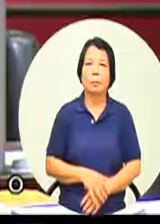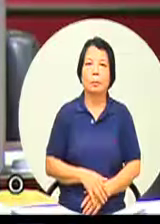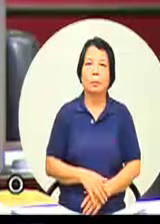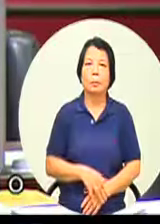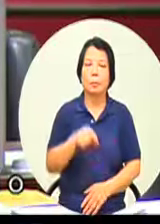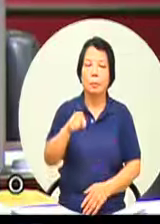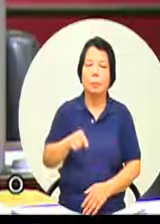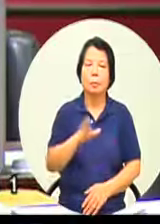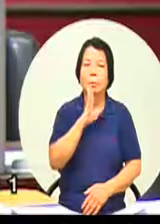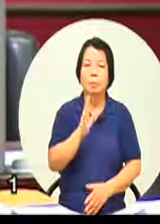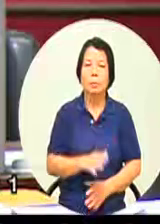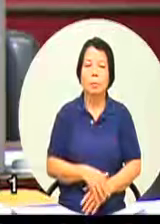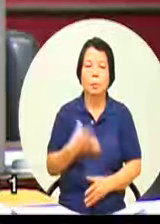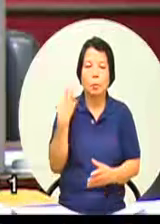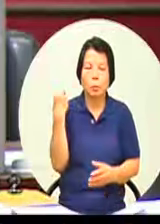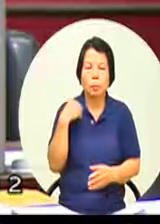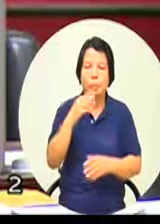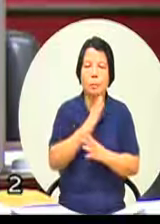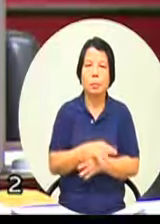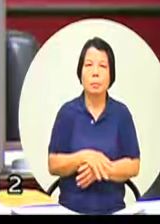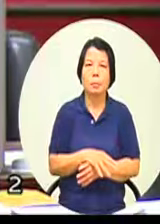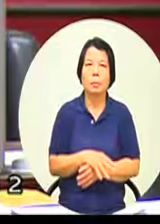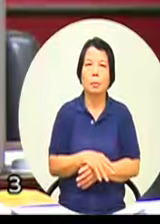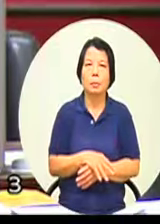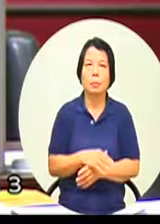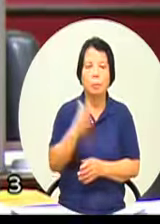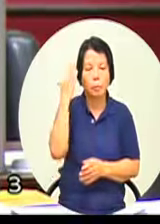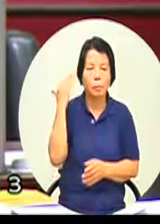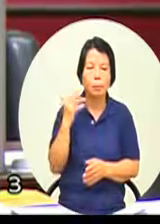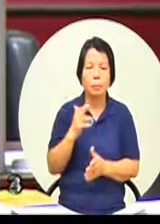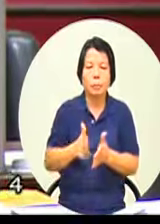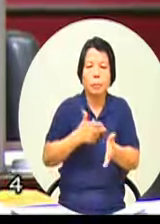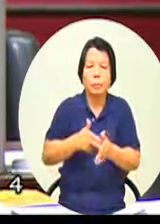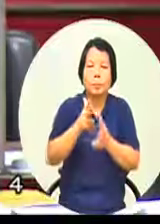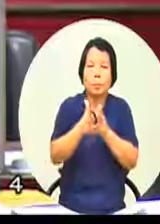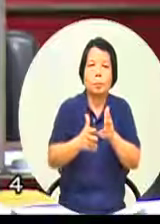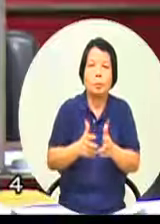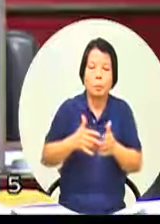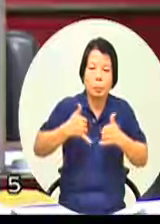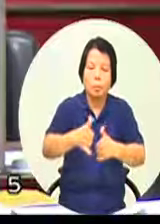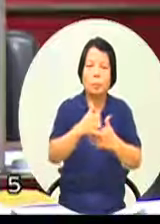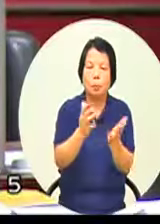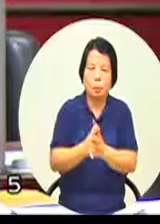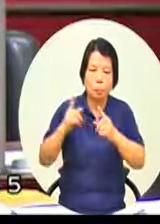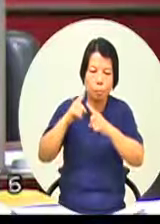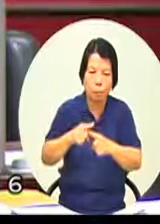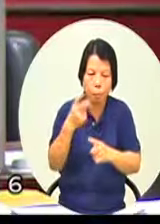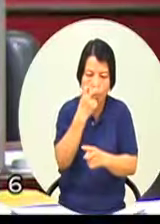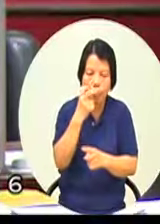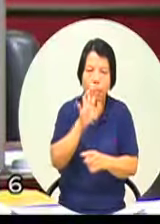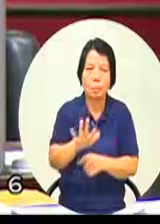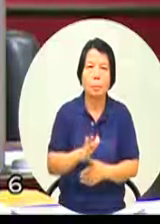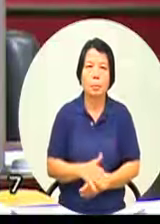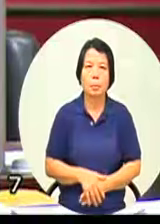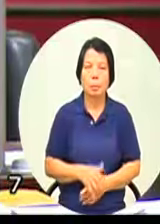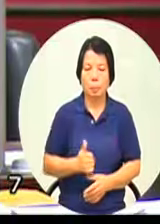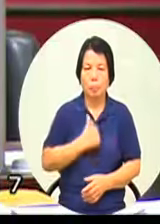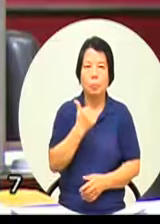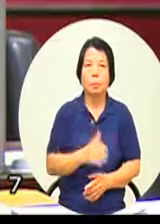那个根本就是原来就是柏油路，你知道吗？我们如果到现场去看，我们真